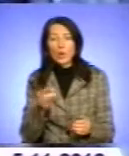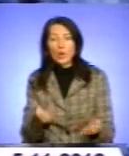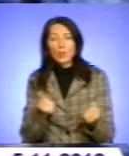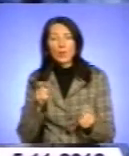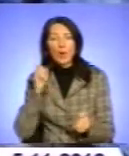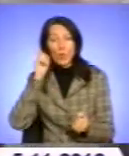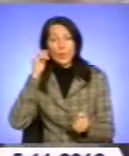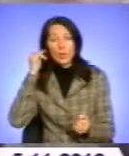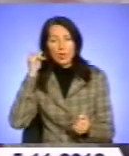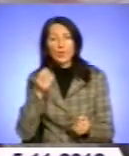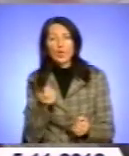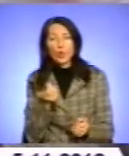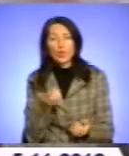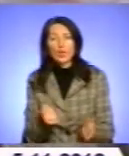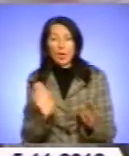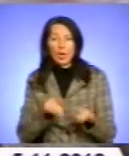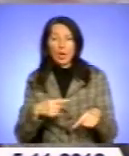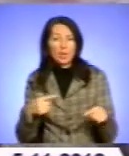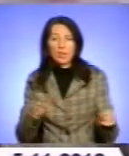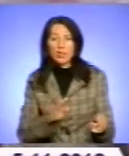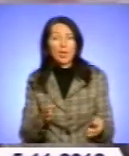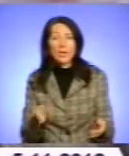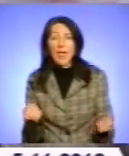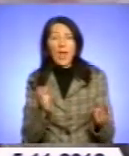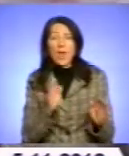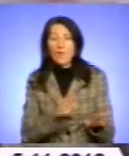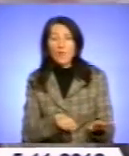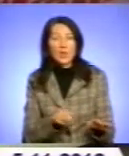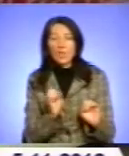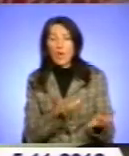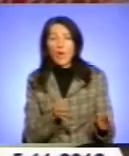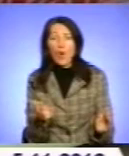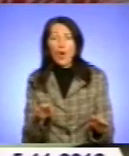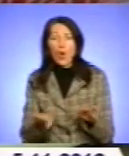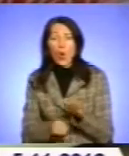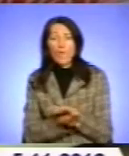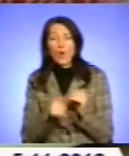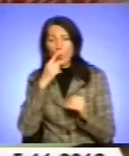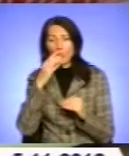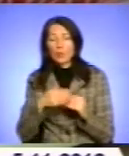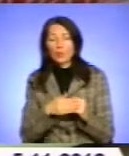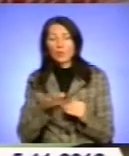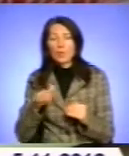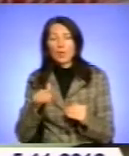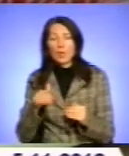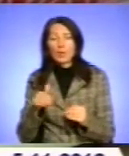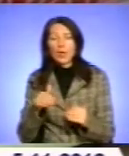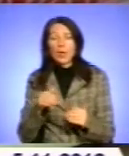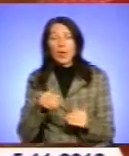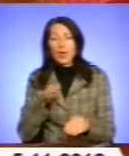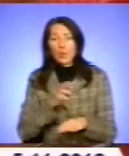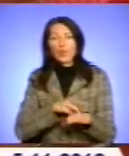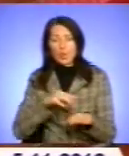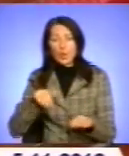та готівку. А решту речей не викидав. Ховав десь поблизу. Уже під час відтворення подій правоохоронці знайшли чимало